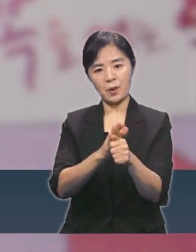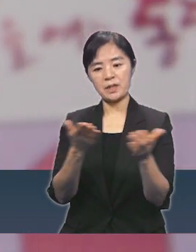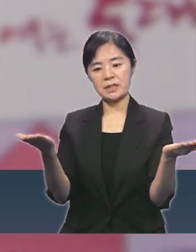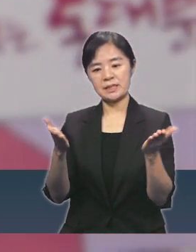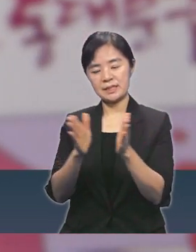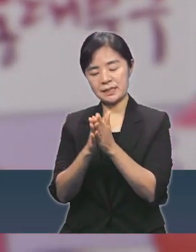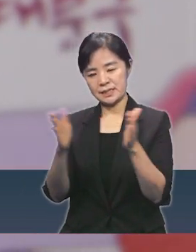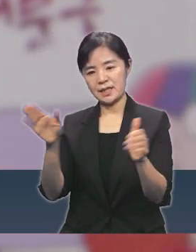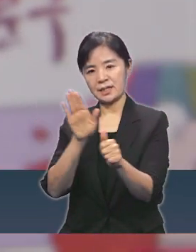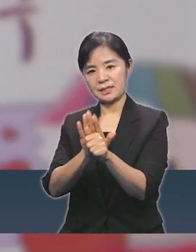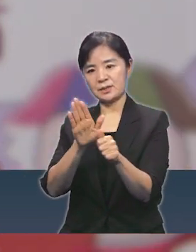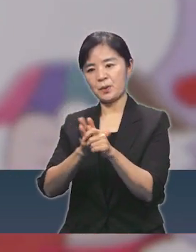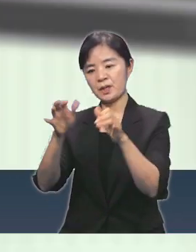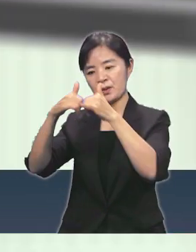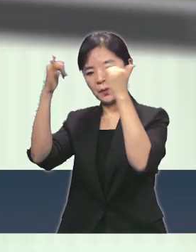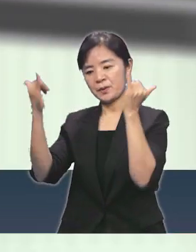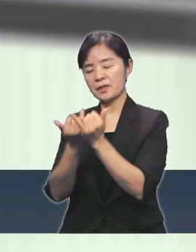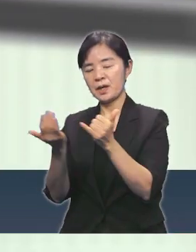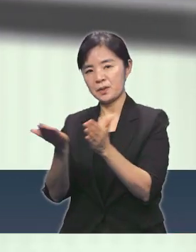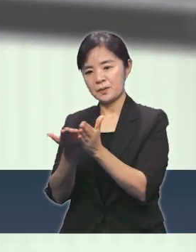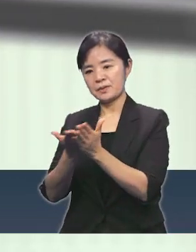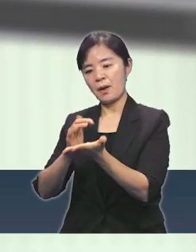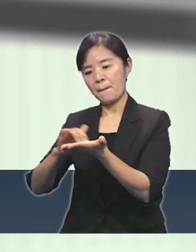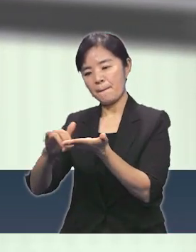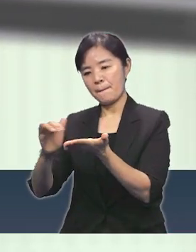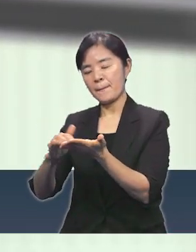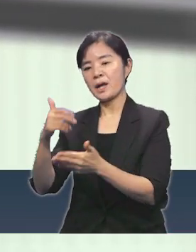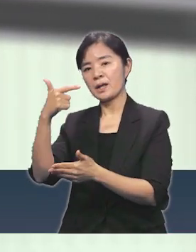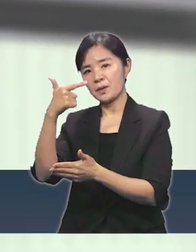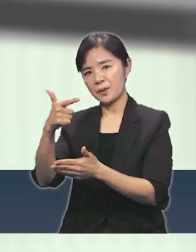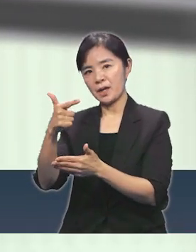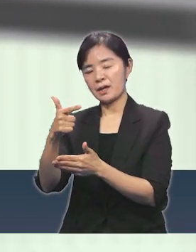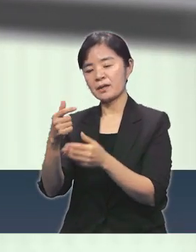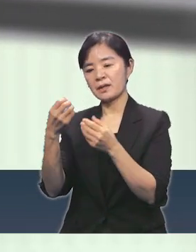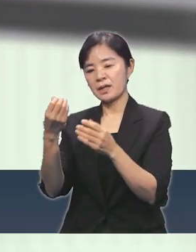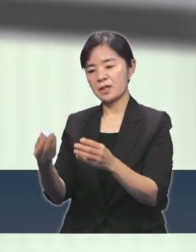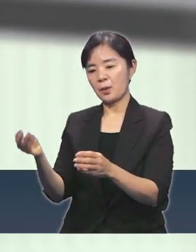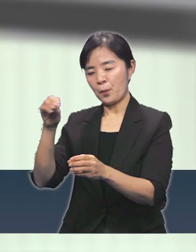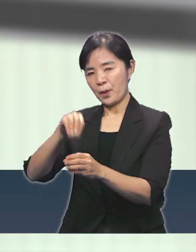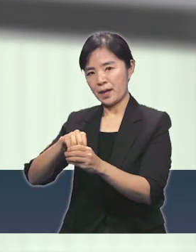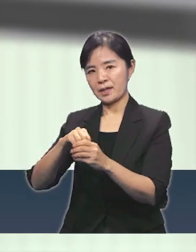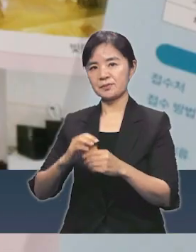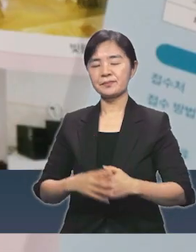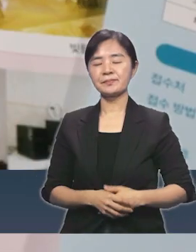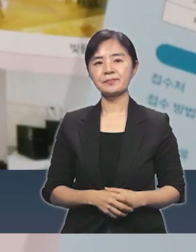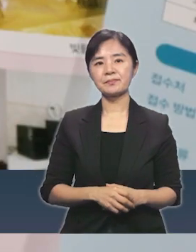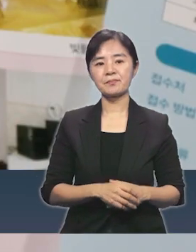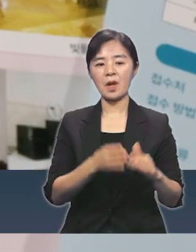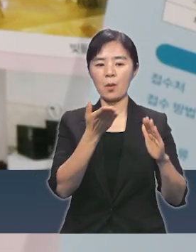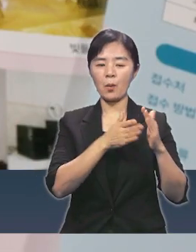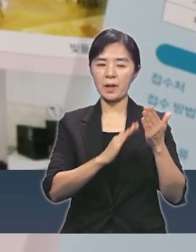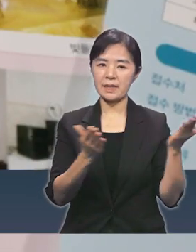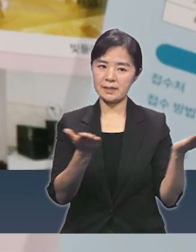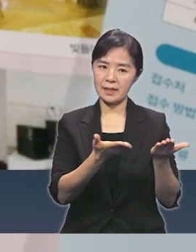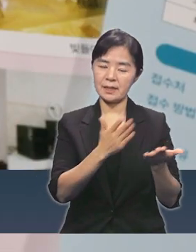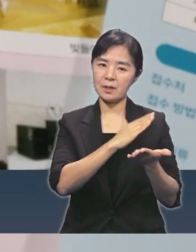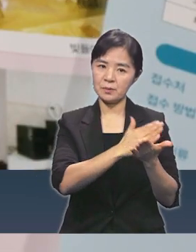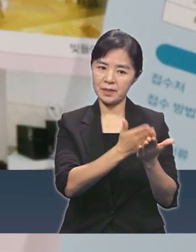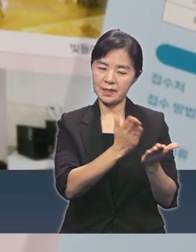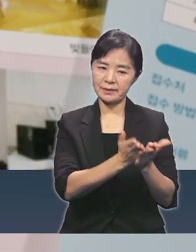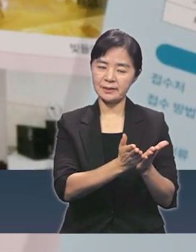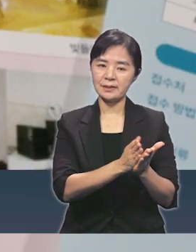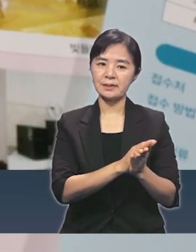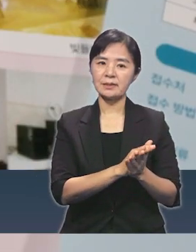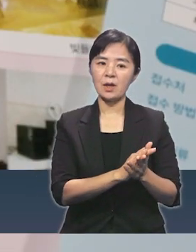지원 사회적 경제기업 육성 등 여섯 개 분야별 일자리 정보가 담겼습니다 공공일자리 분야는